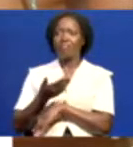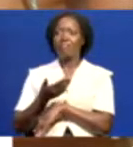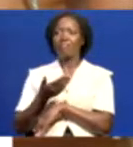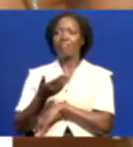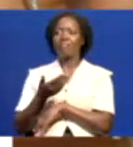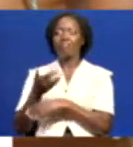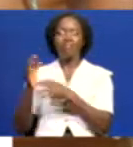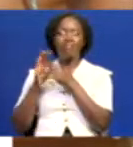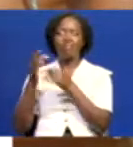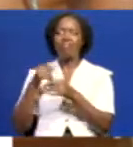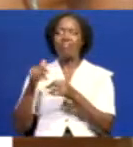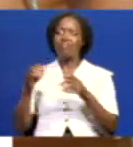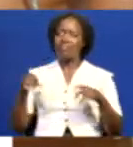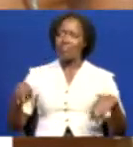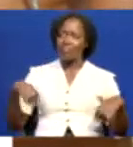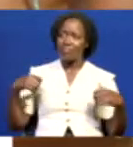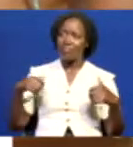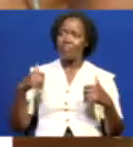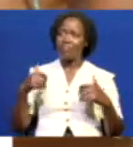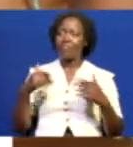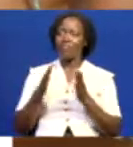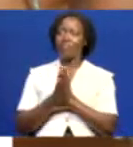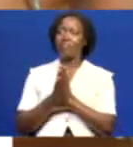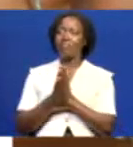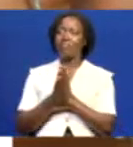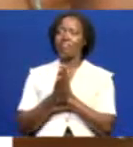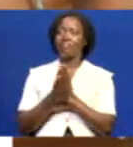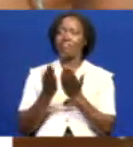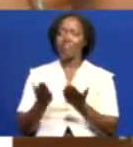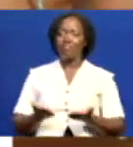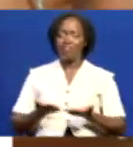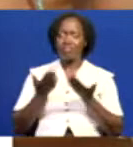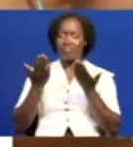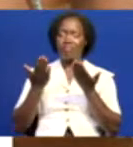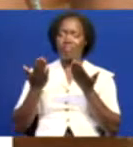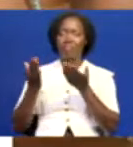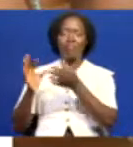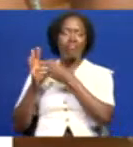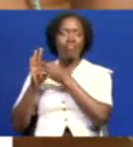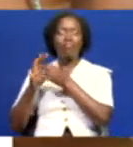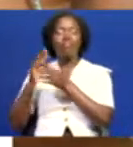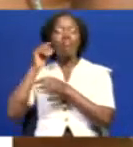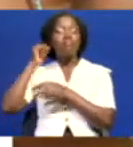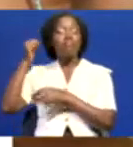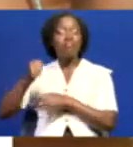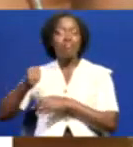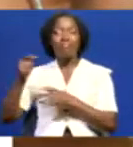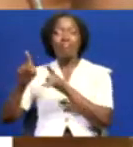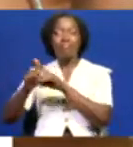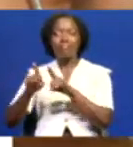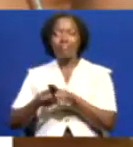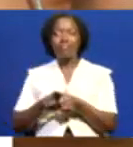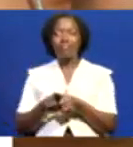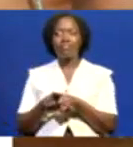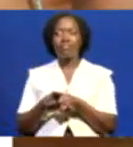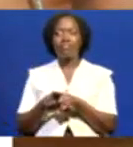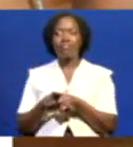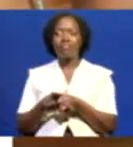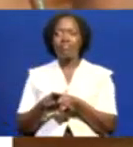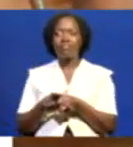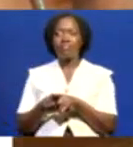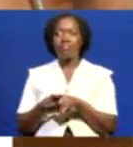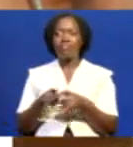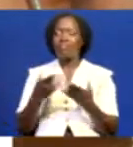is our culture, this is our pride. Na inafanya sana kutukuza utamaduni wetu katika Masaini. Na pia tuko katika mbugani ya Masai